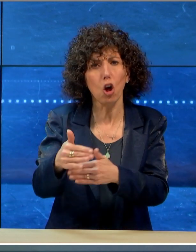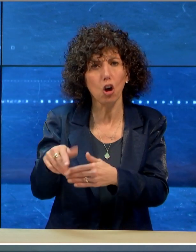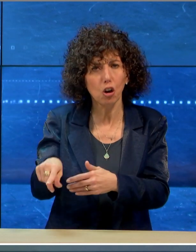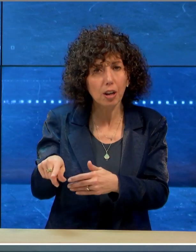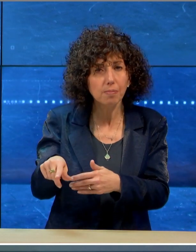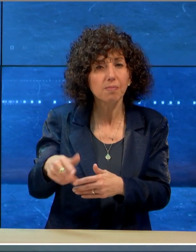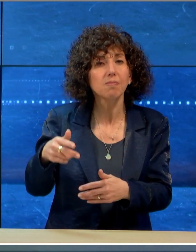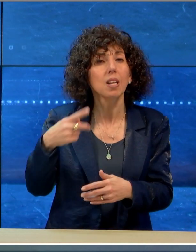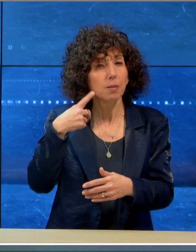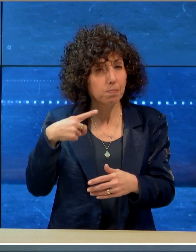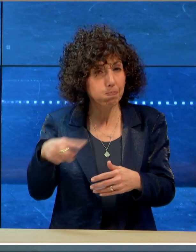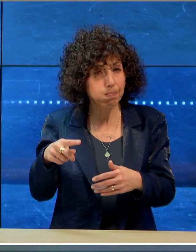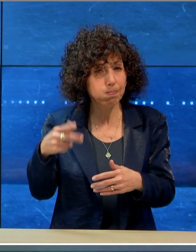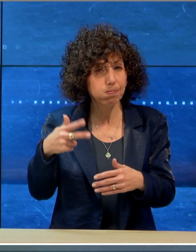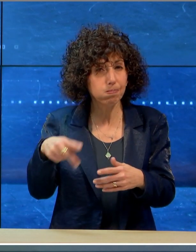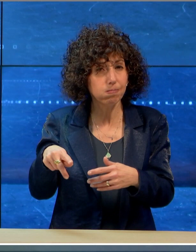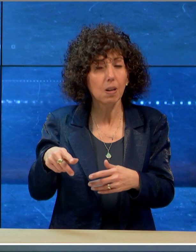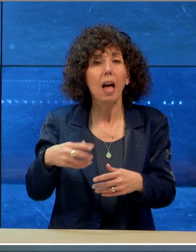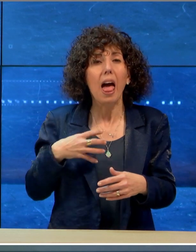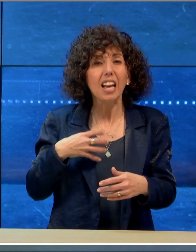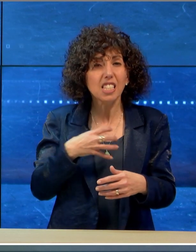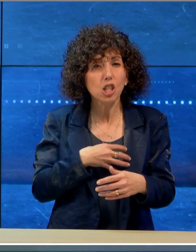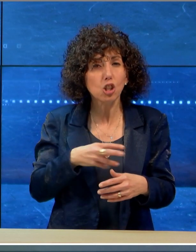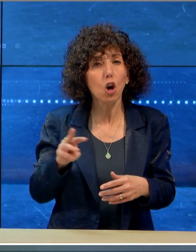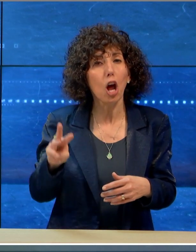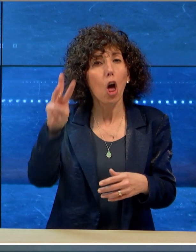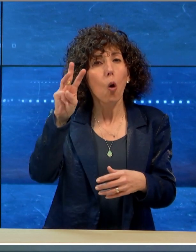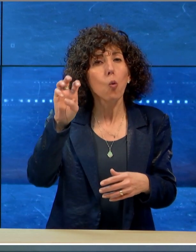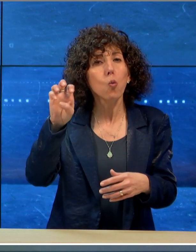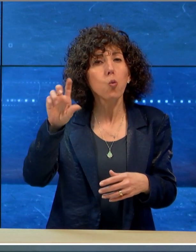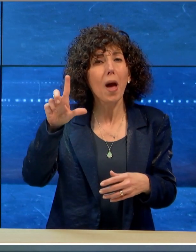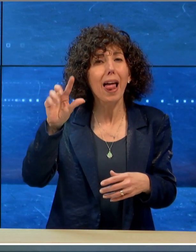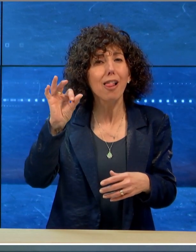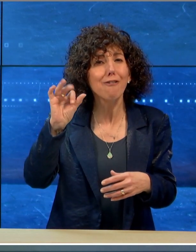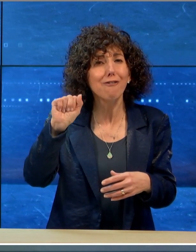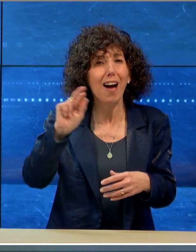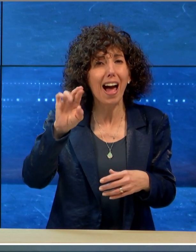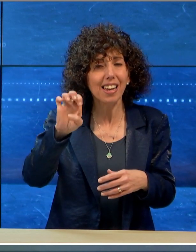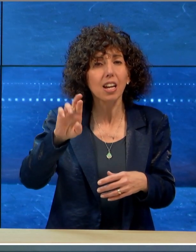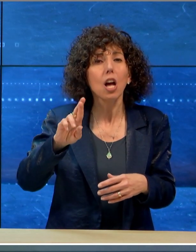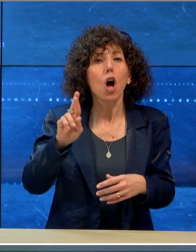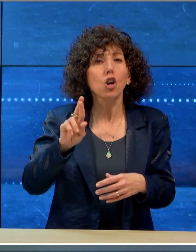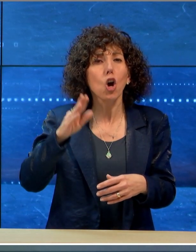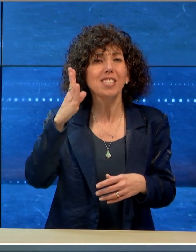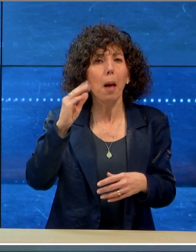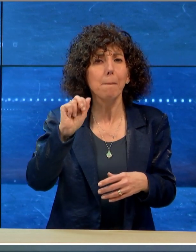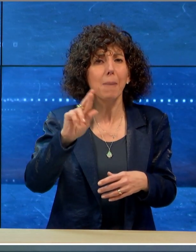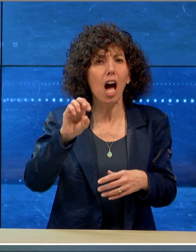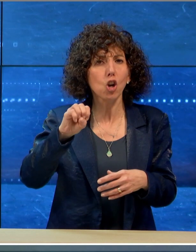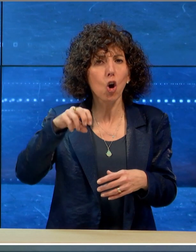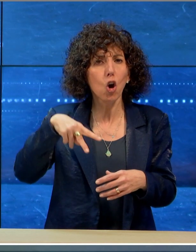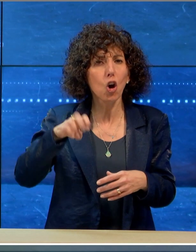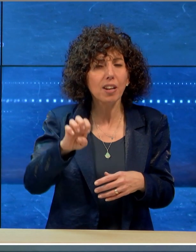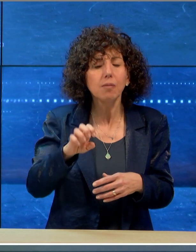il terzo settore dichiara l'assessore al Welfare Rosa Barone presenta